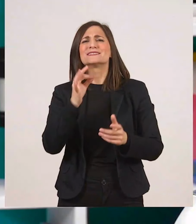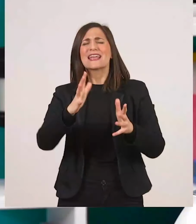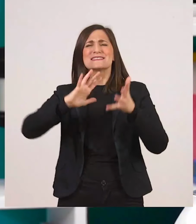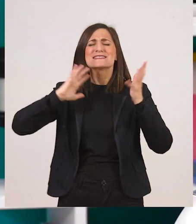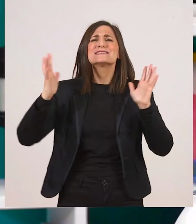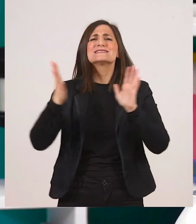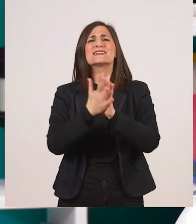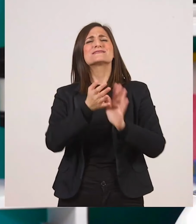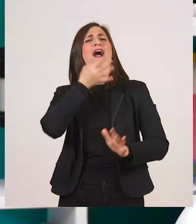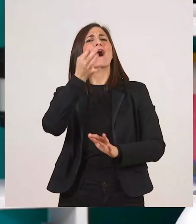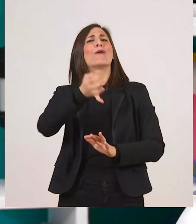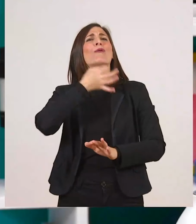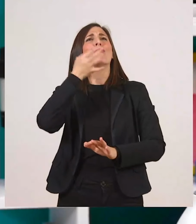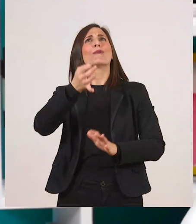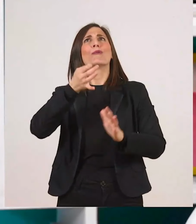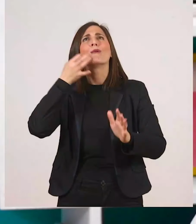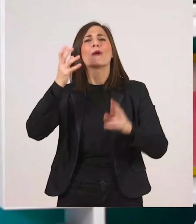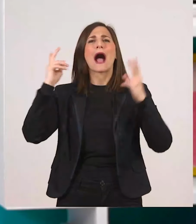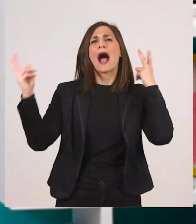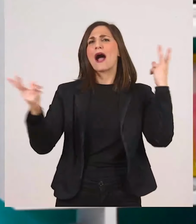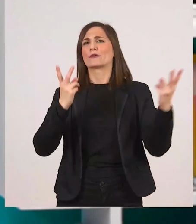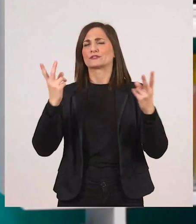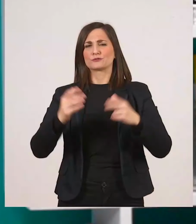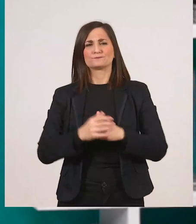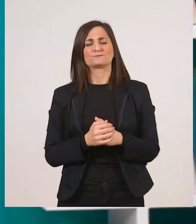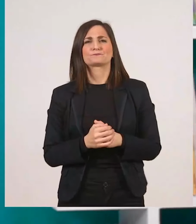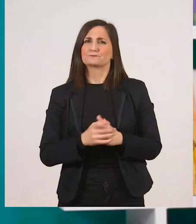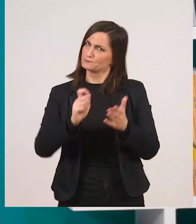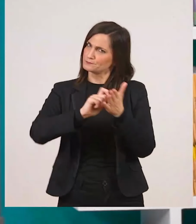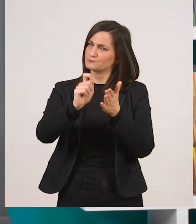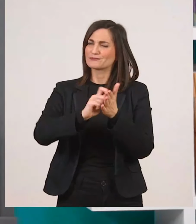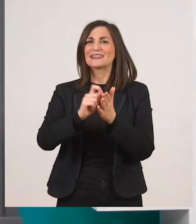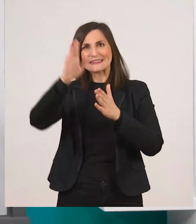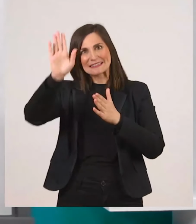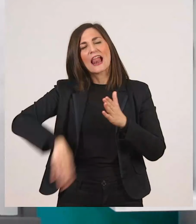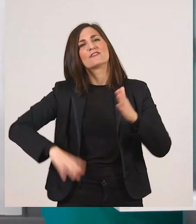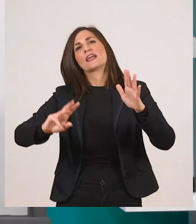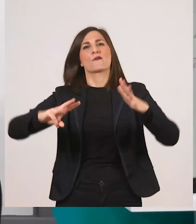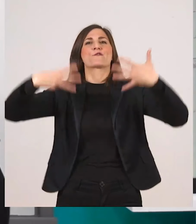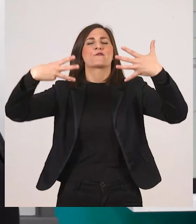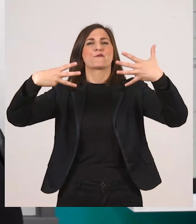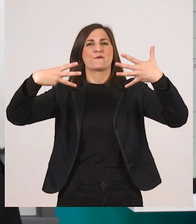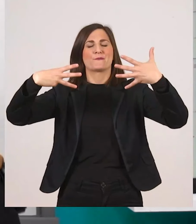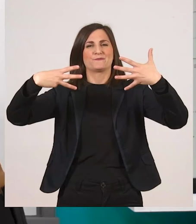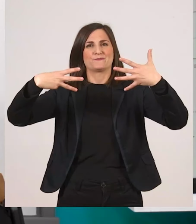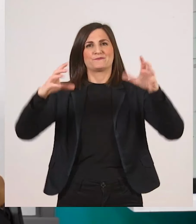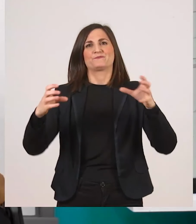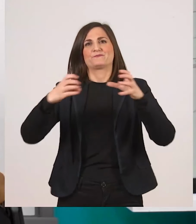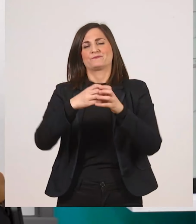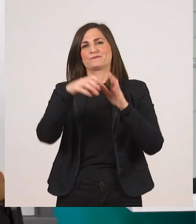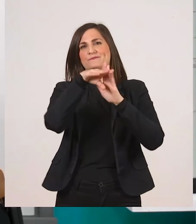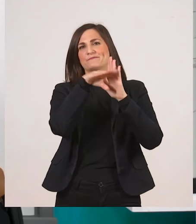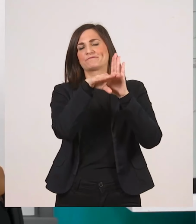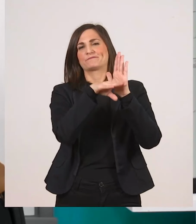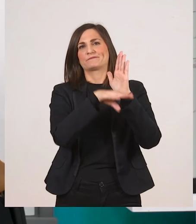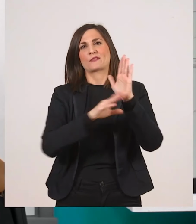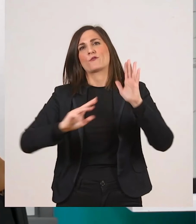λέξη. Μιλάμε γενικά και αόριστα. Να το γράψουμε και εδώ και είναι και το τελευταίο είδος.